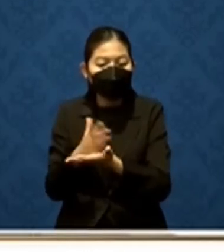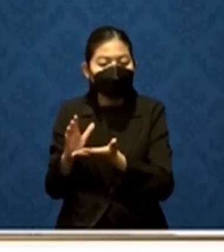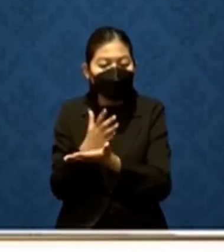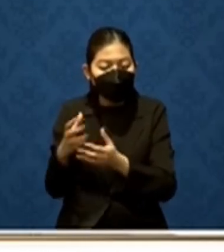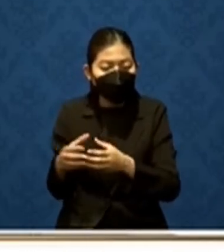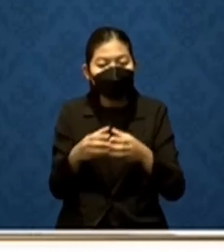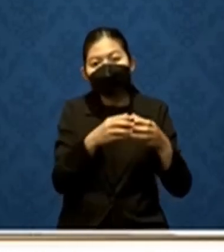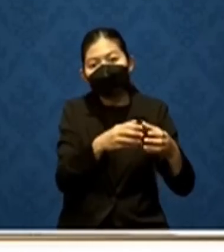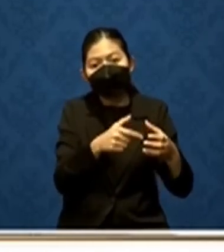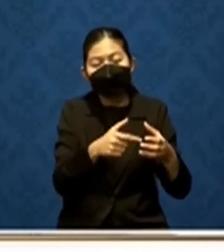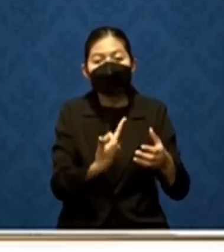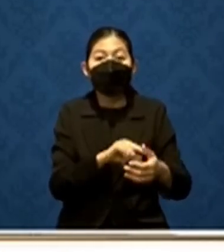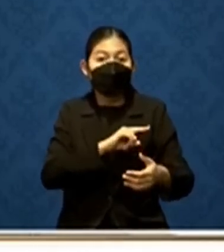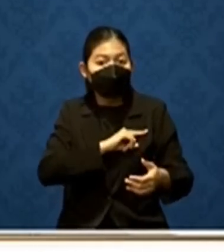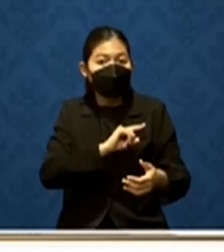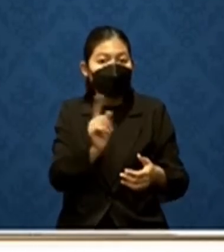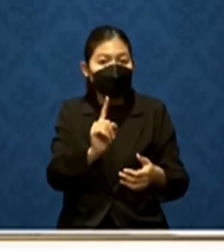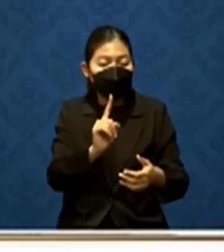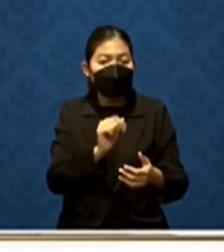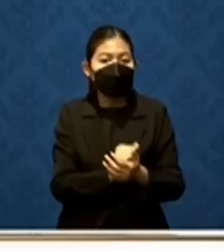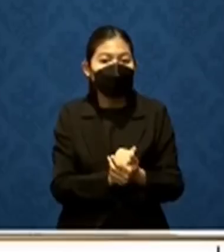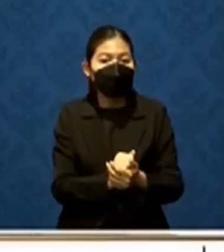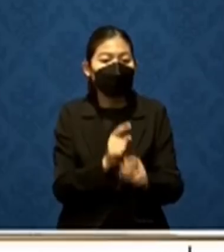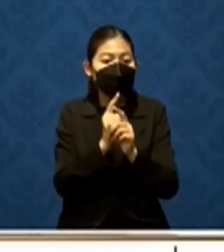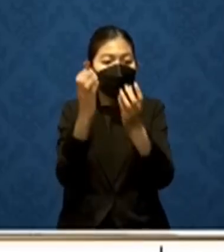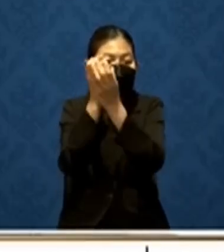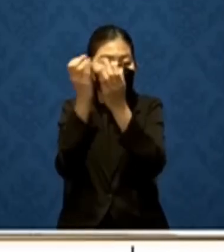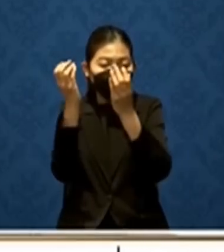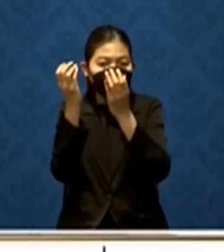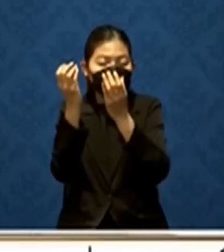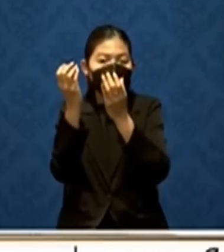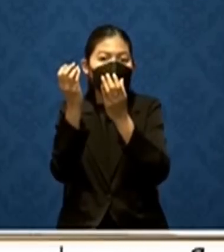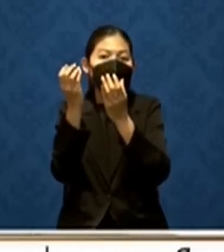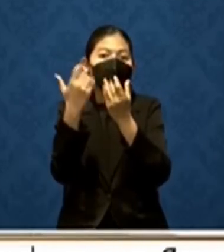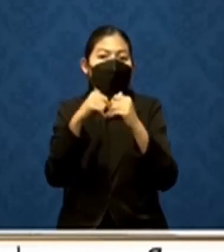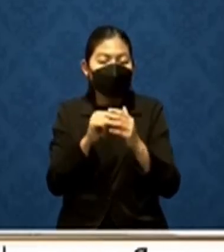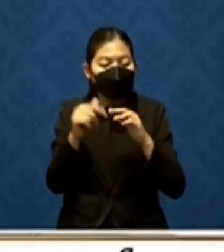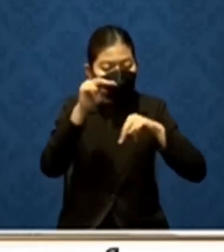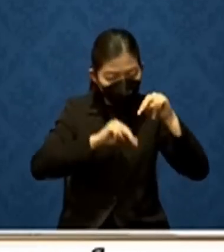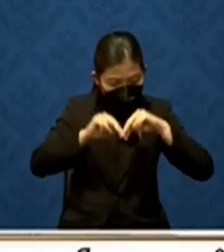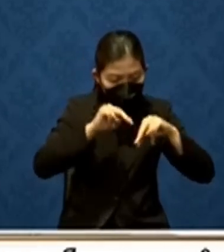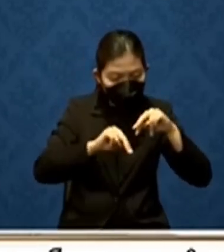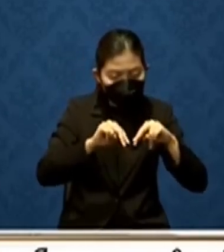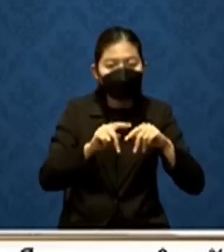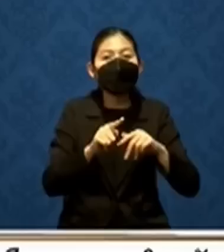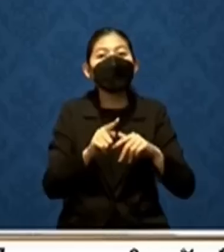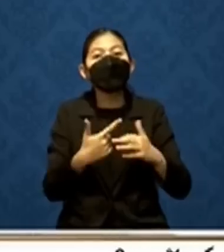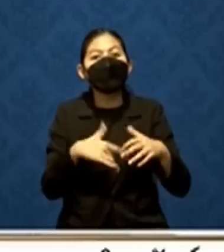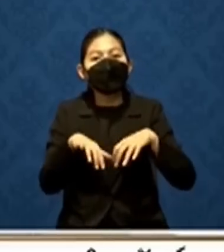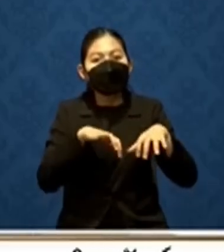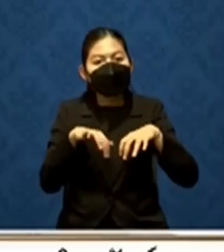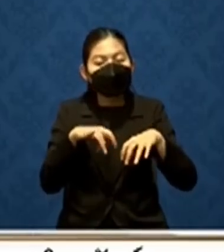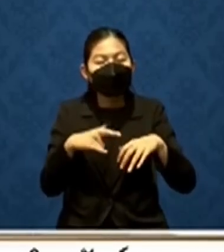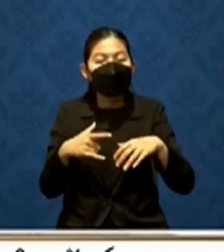เล่ารายการทำหน้าที่ตามบทบัญญัติรัฐธรรมนูญในการที่จะตรวจสอบควบคุมการบริหารราชการ